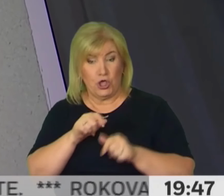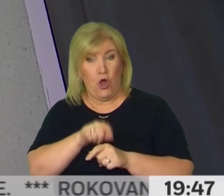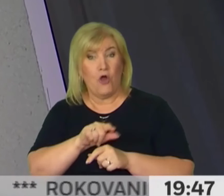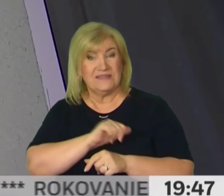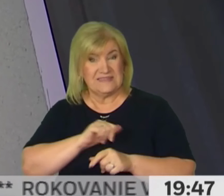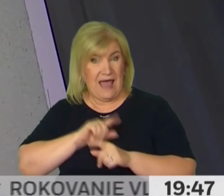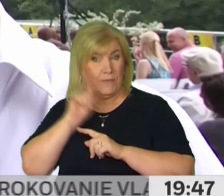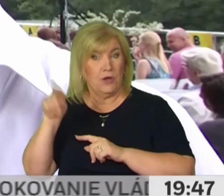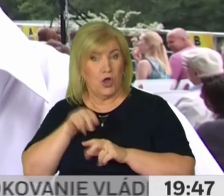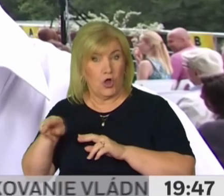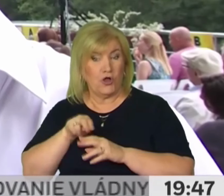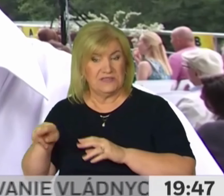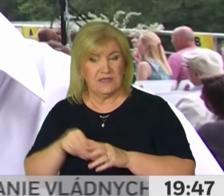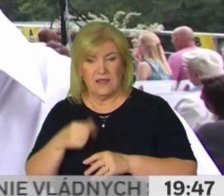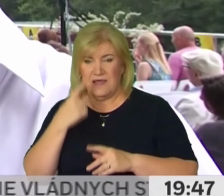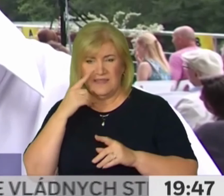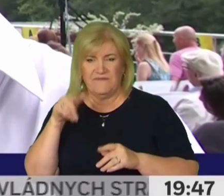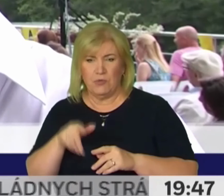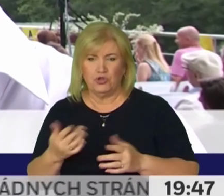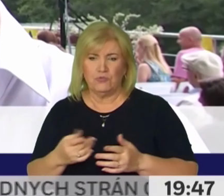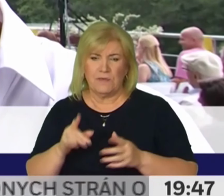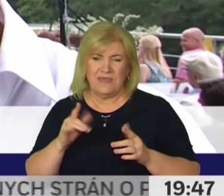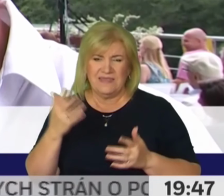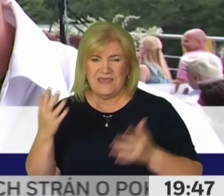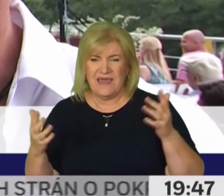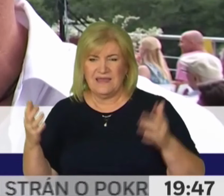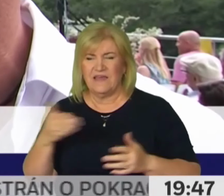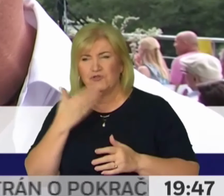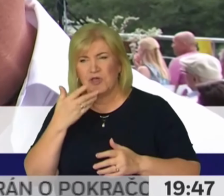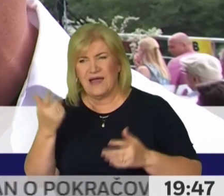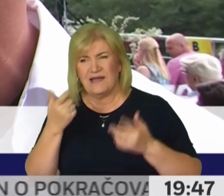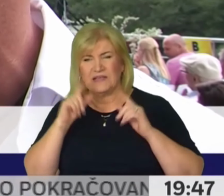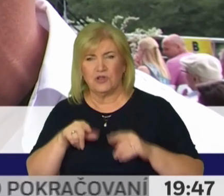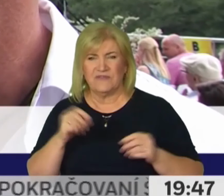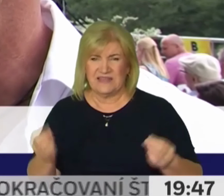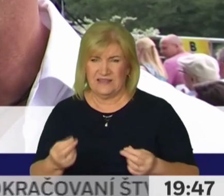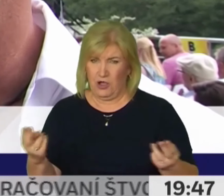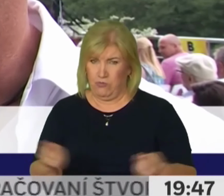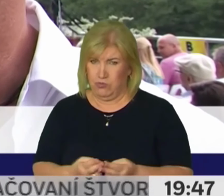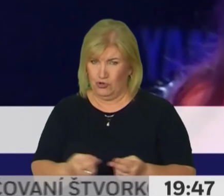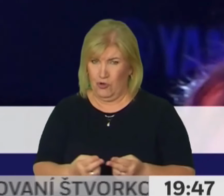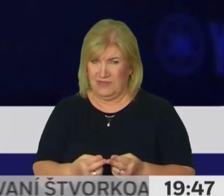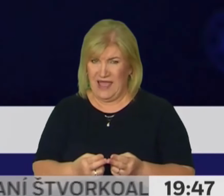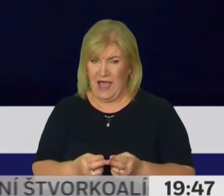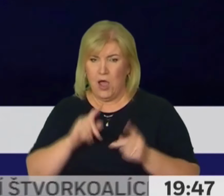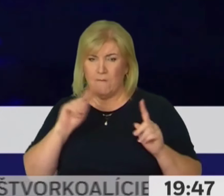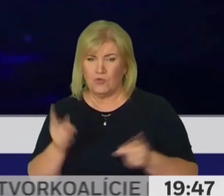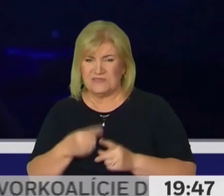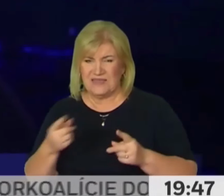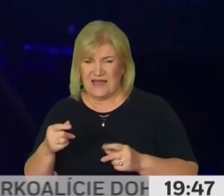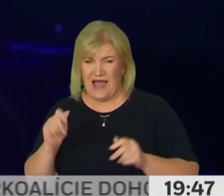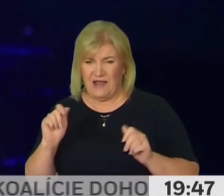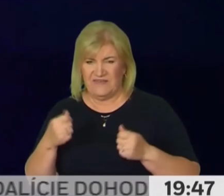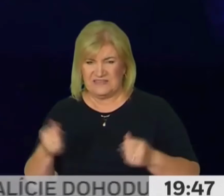sám zúčastnil. Neviem o tom, že by existovala niekde v Čechách alebo na Slovensku nejaká podobná obdoba muzikálového festivalu.